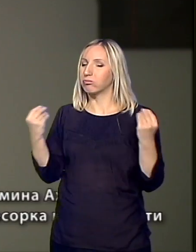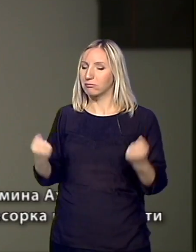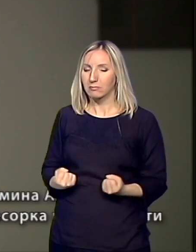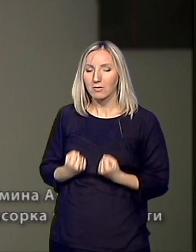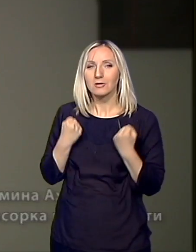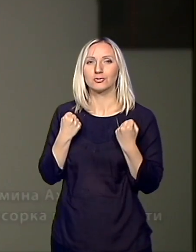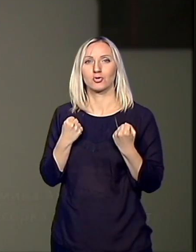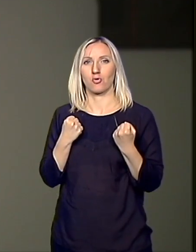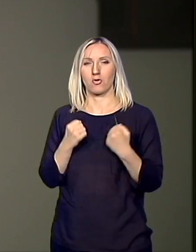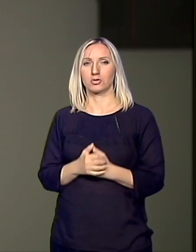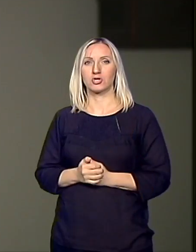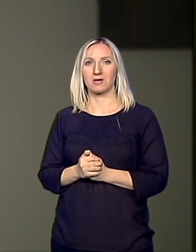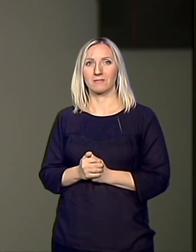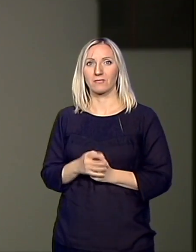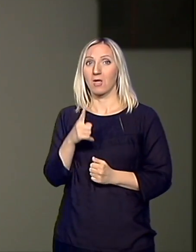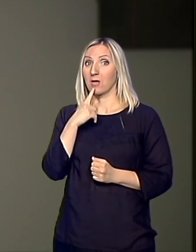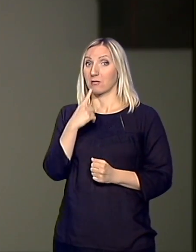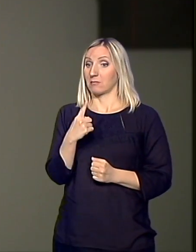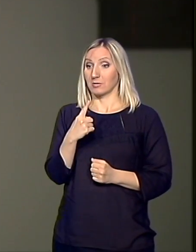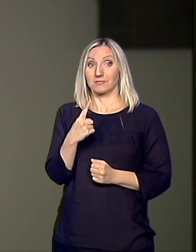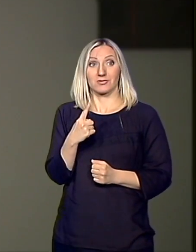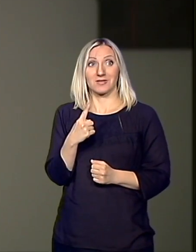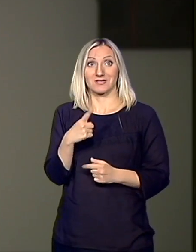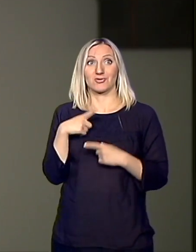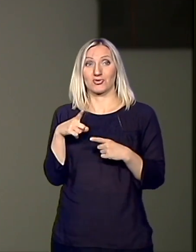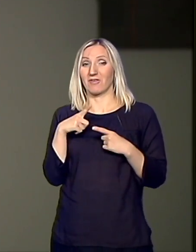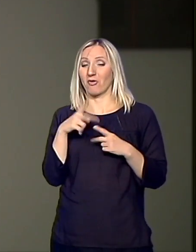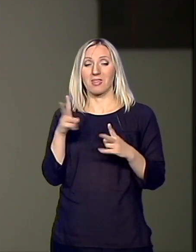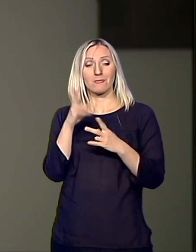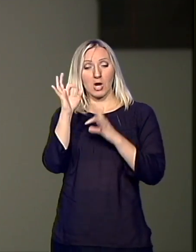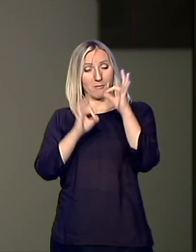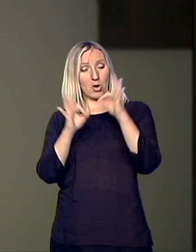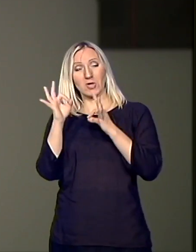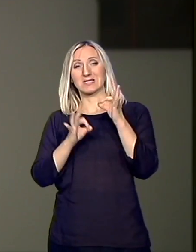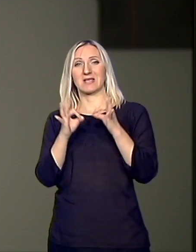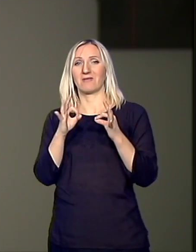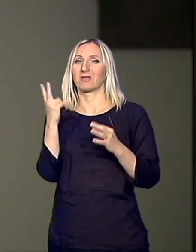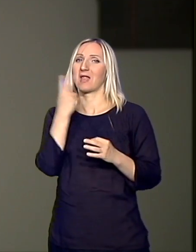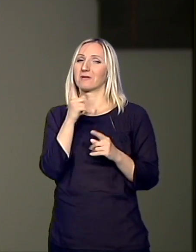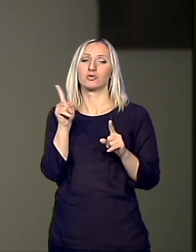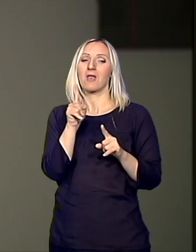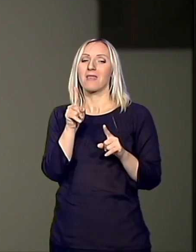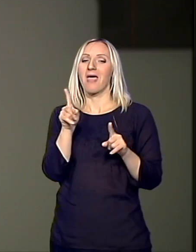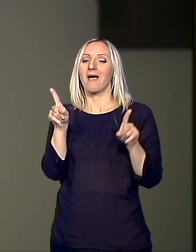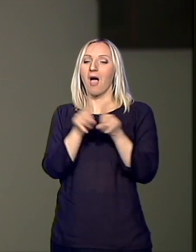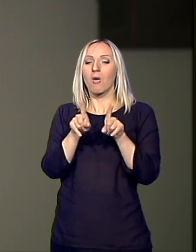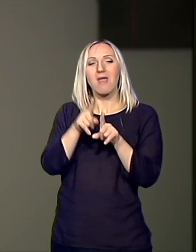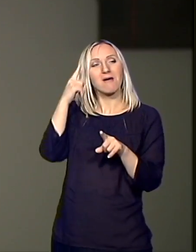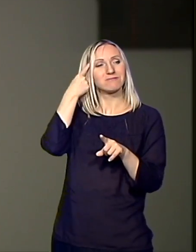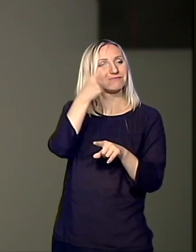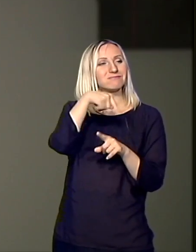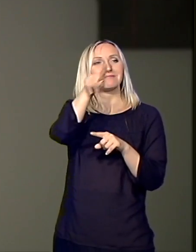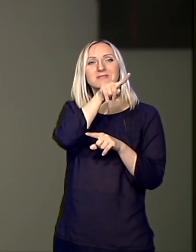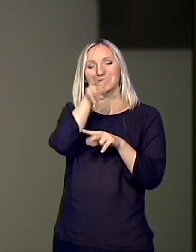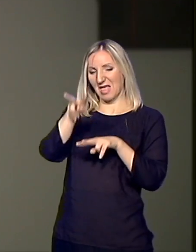u pitanje da se život zaista ne može procenjivati, naročito ne na stereotipan način kako se to ponekad iz